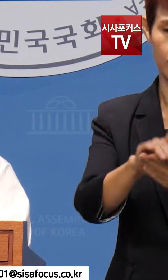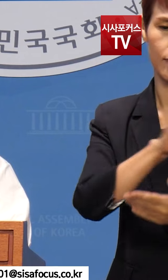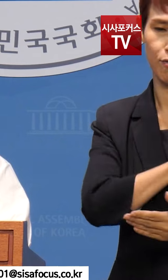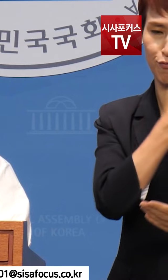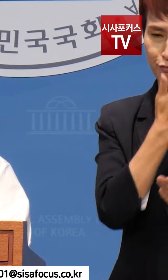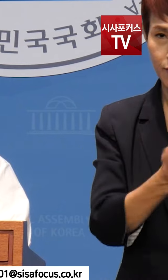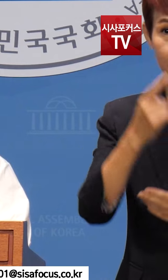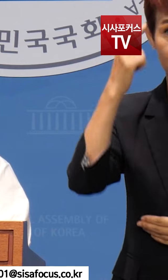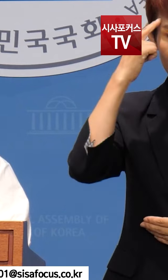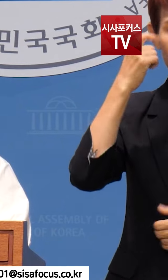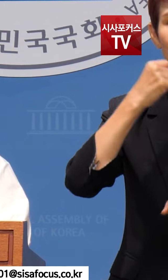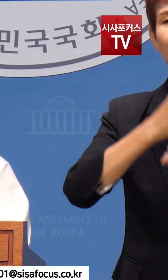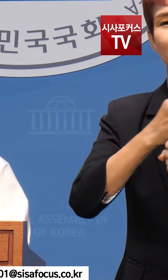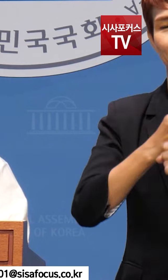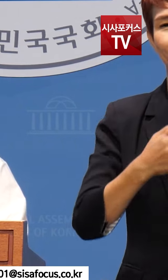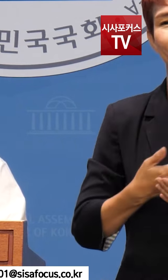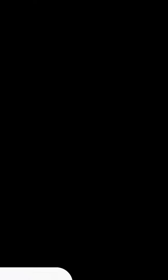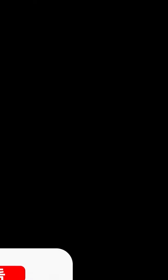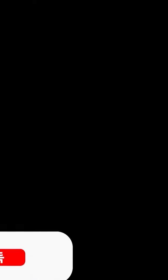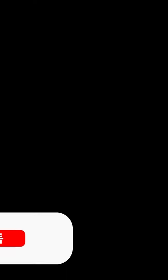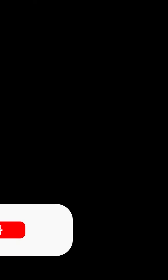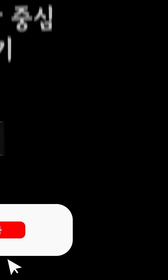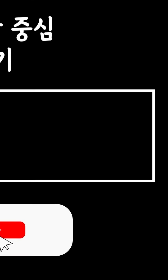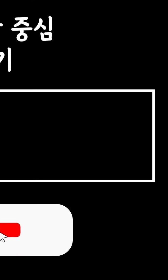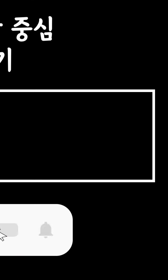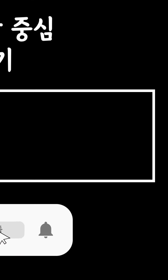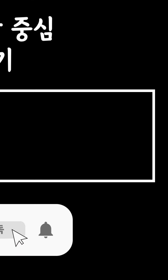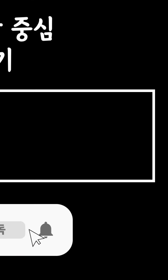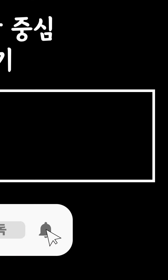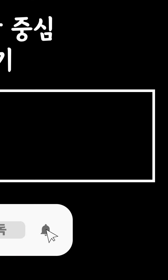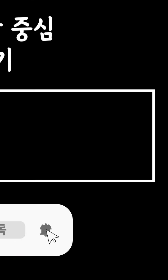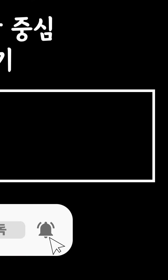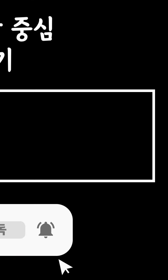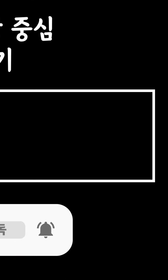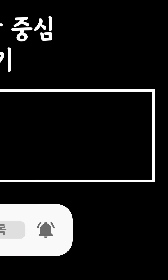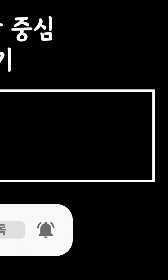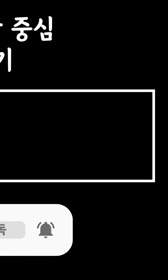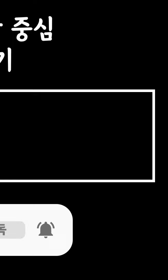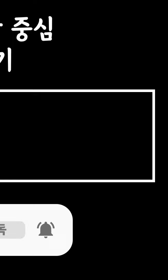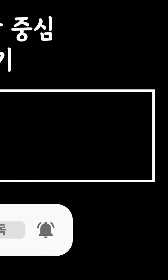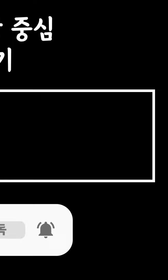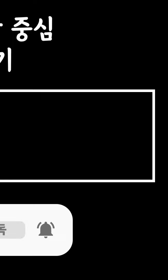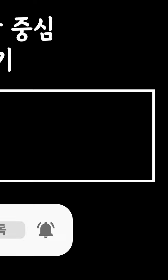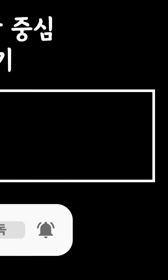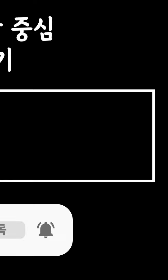최우선으로 하는 정당이 되겠습니다.